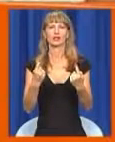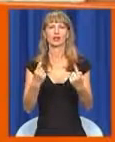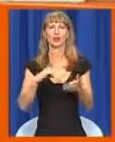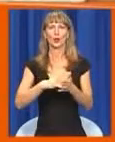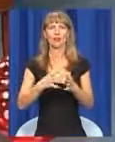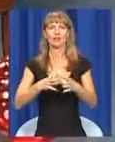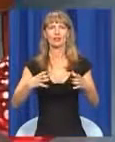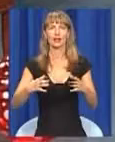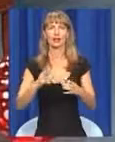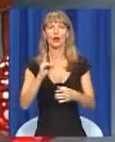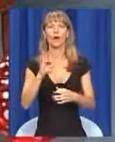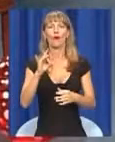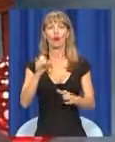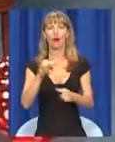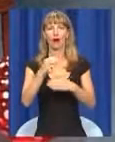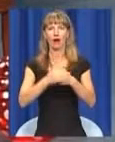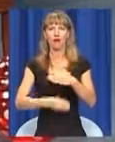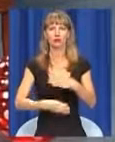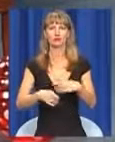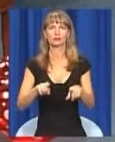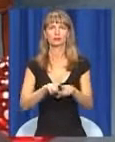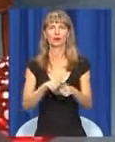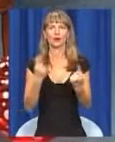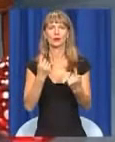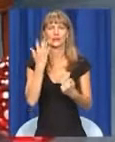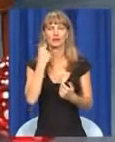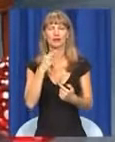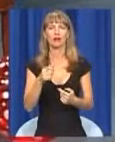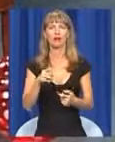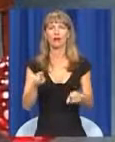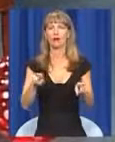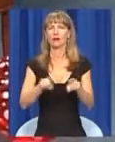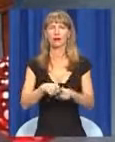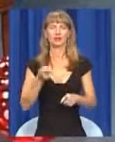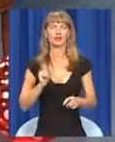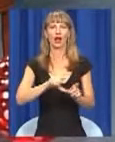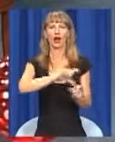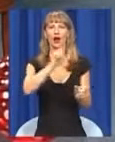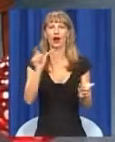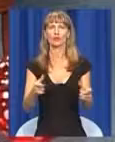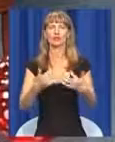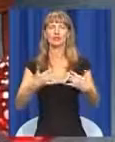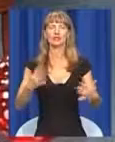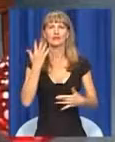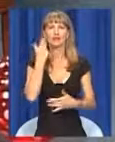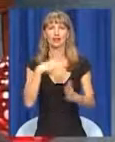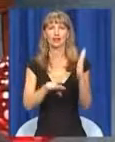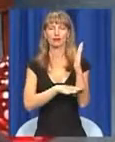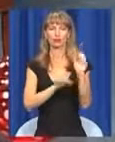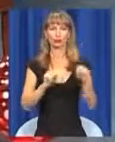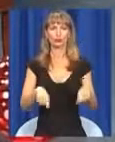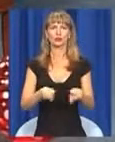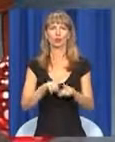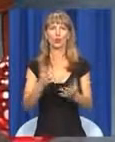товстеньке, кора там, ну, монотонний якийсь колір, да, у нього. Так. А тут просто насправді райдуга, уяви собі, тобто різнокольорове дерево. Чи можеш